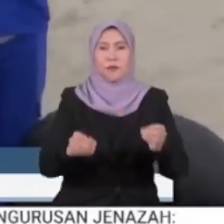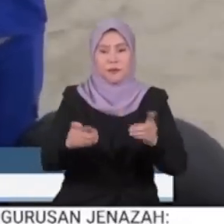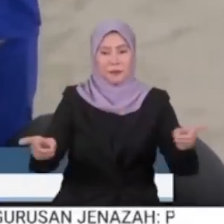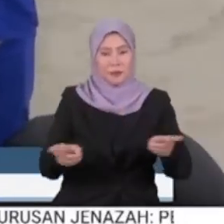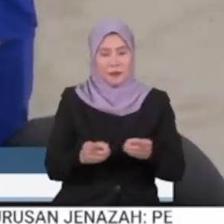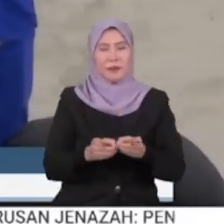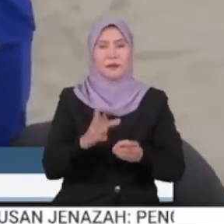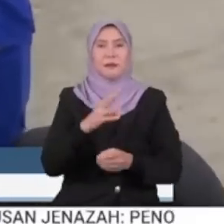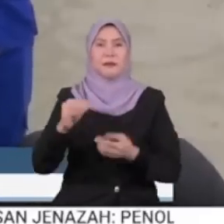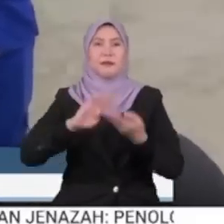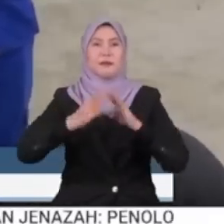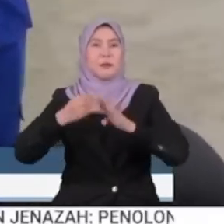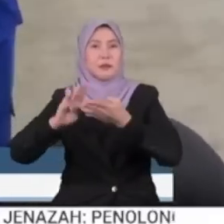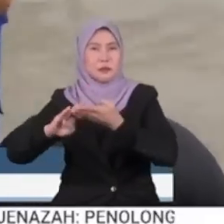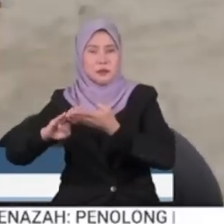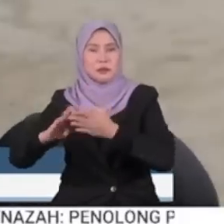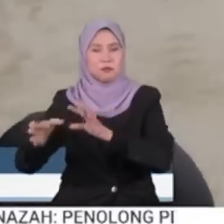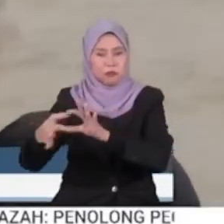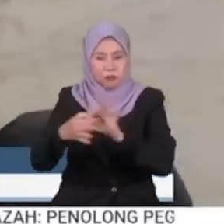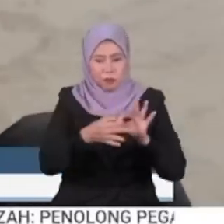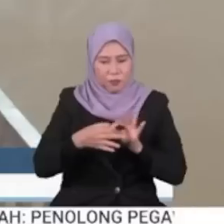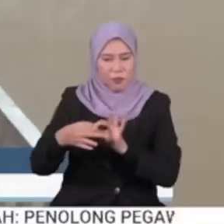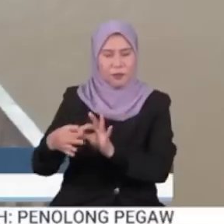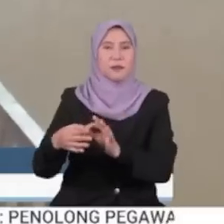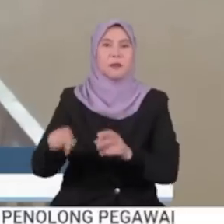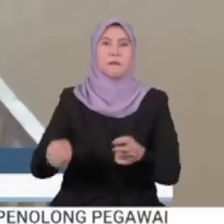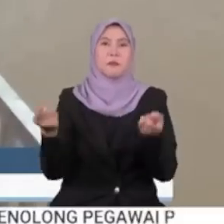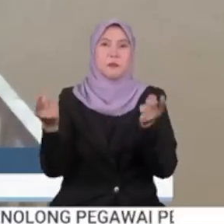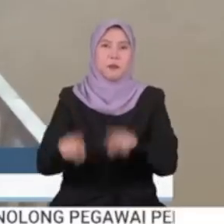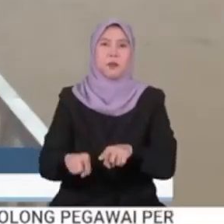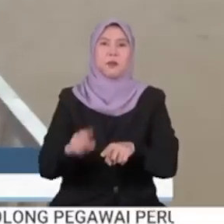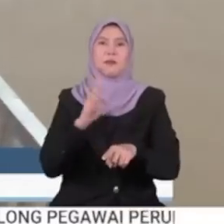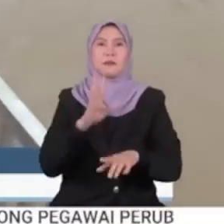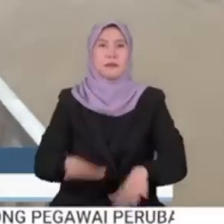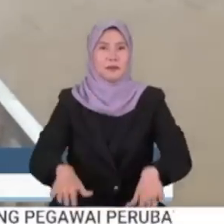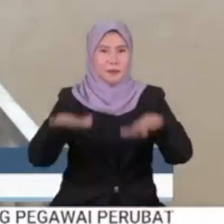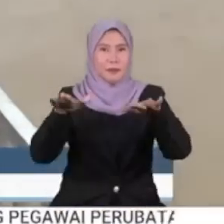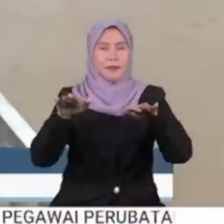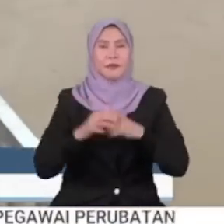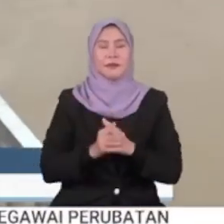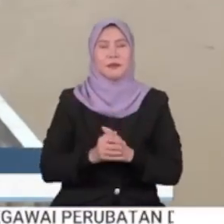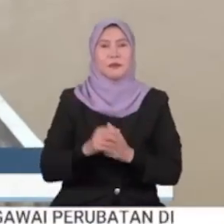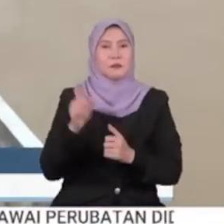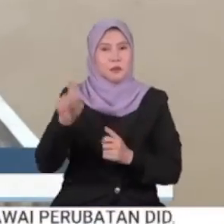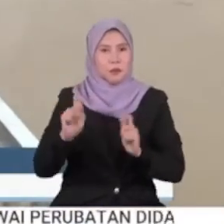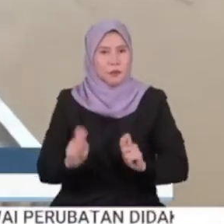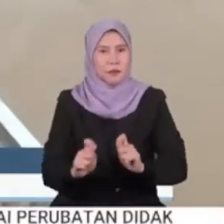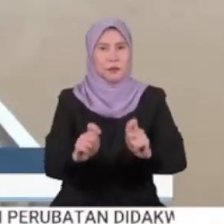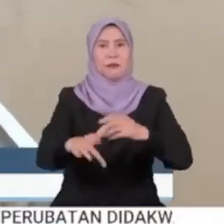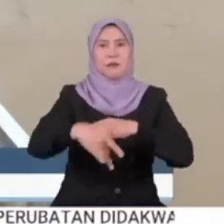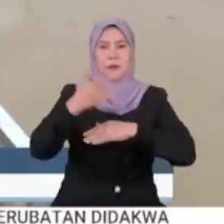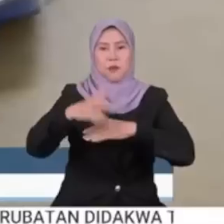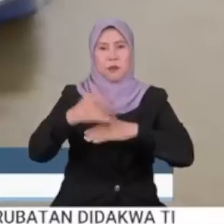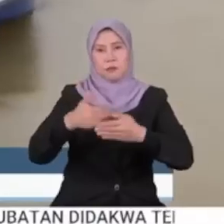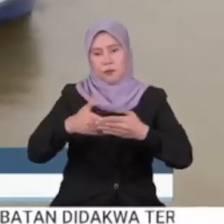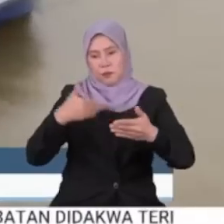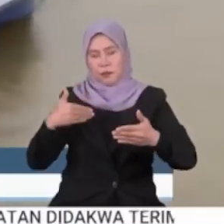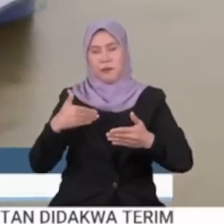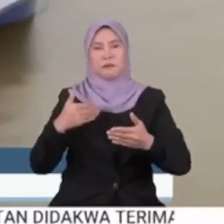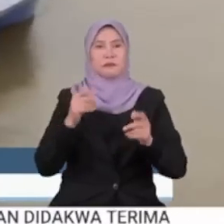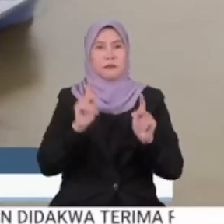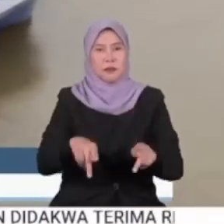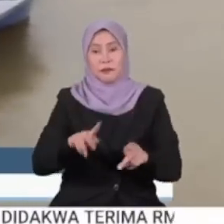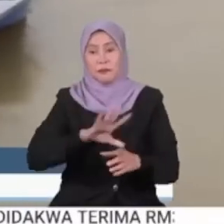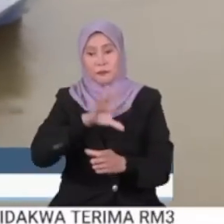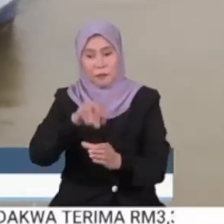pejabat-pejabat daerah serta komuniti setempat khususnya di kawasan kerap berlaku banjir. Ia bagi memastikan tindakan awal dapat dilaksanakan oleh